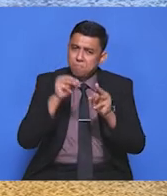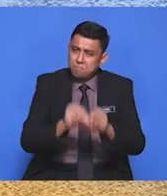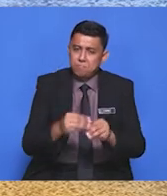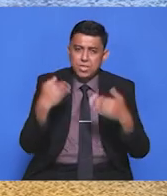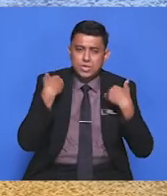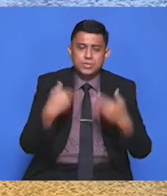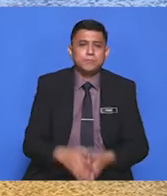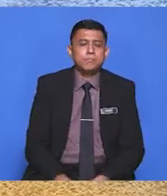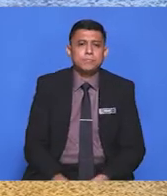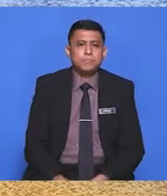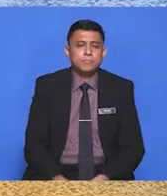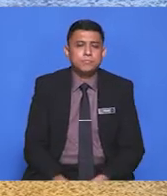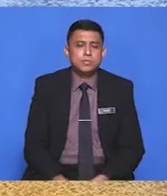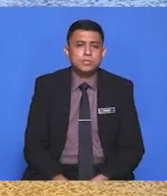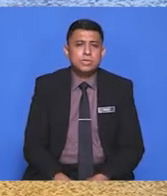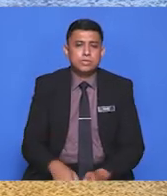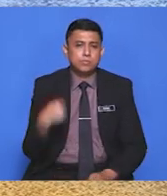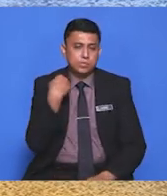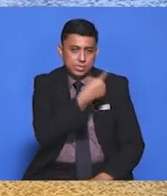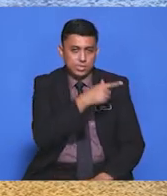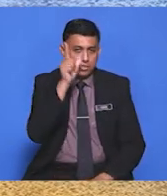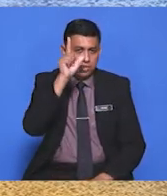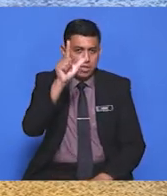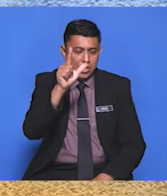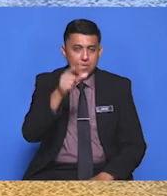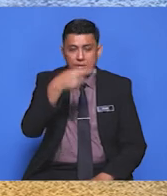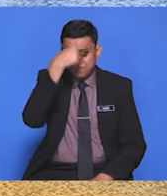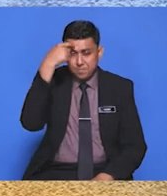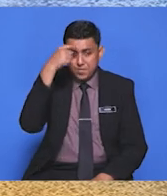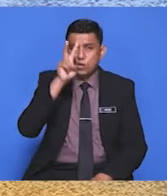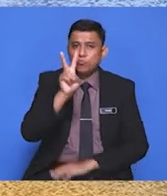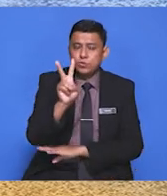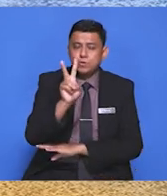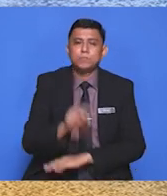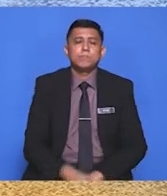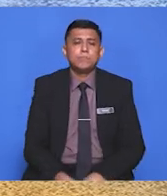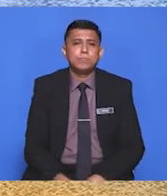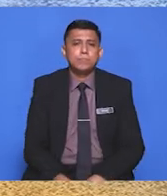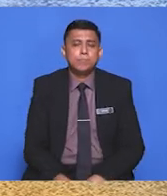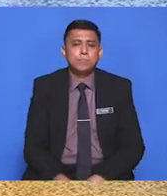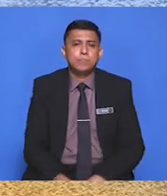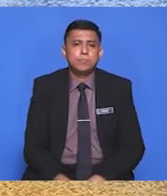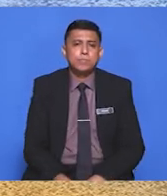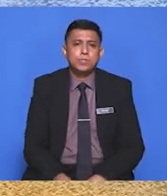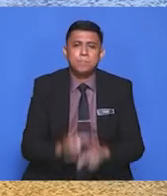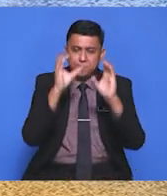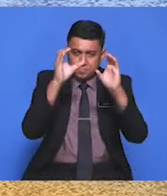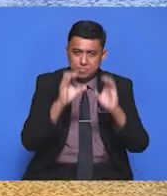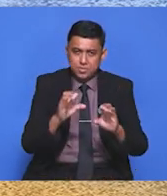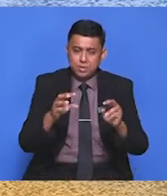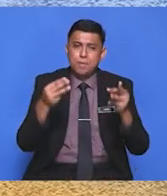Para pelajar sekalian, kita lihat pula faktor yang kedua. Faktor kedua ialah strategi